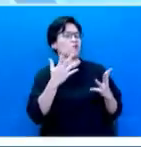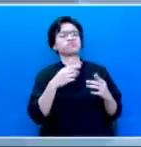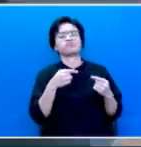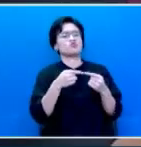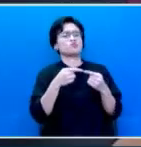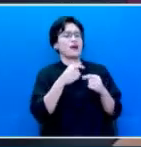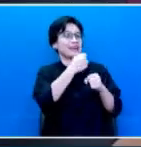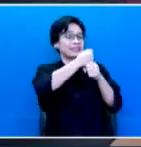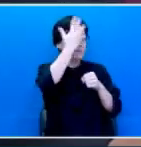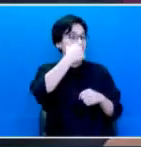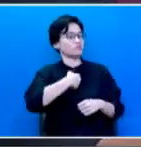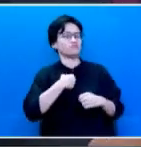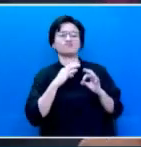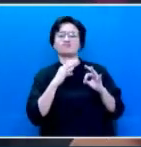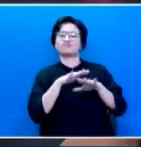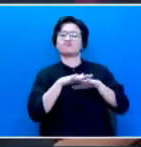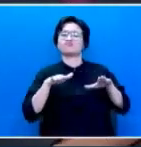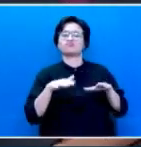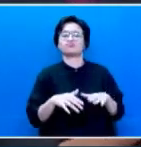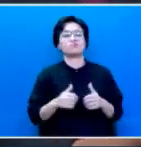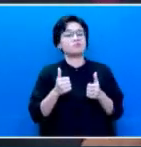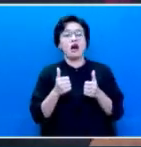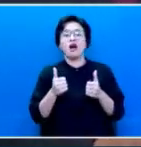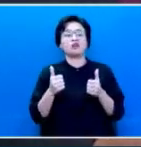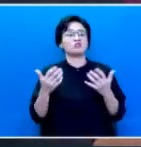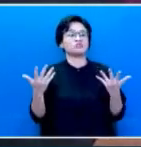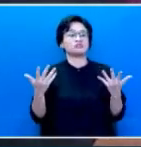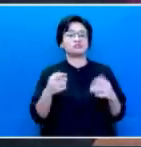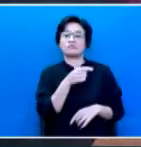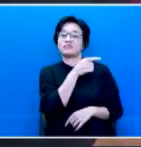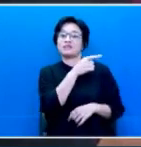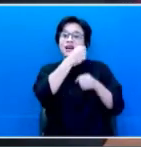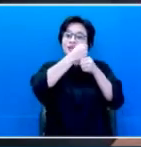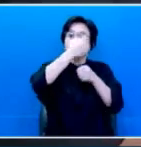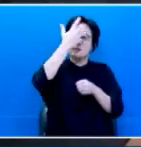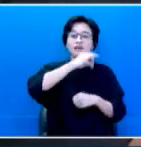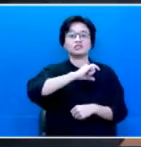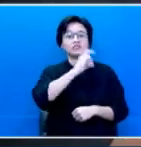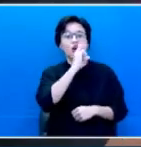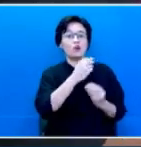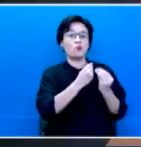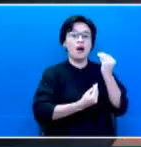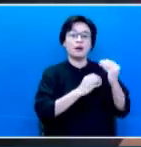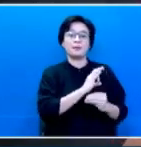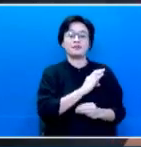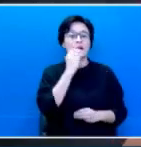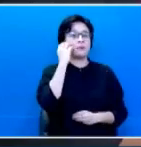saja sampai saat ini baik-baik aja sudah jadi cawaesnya Mas Prabowo